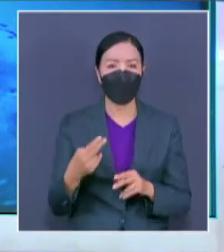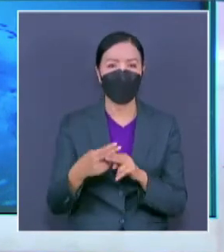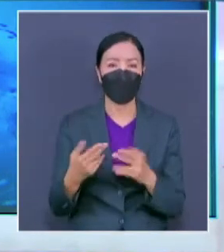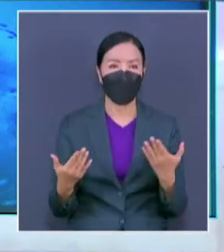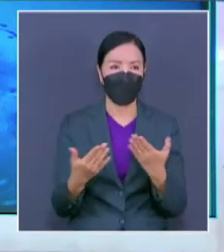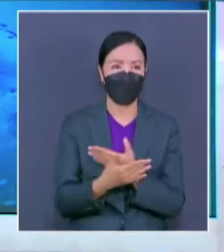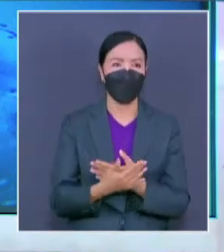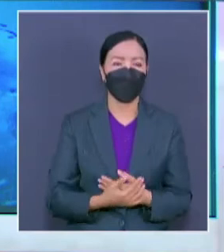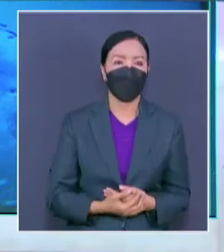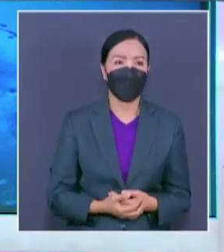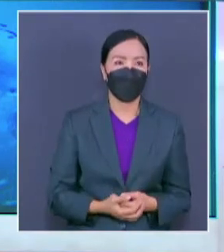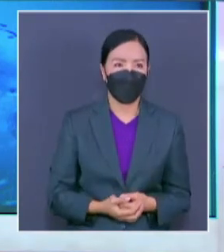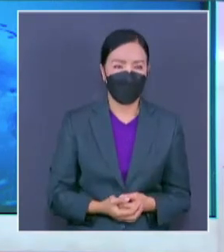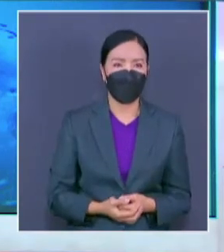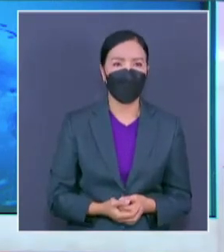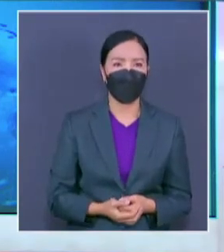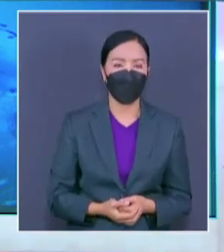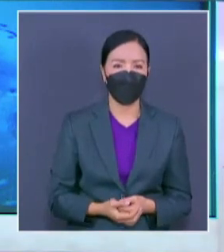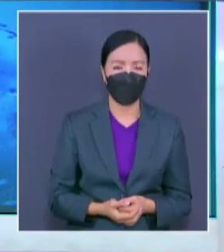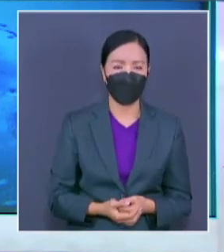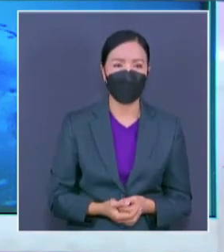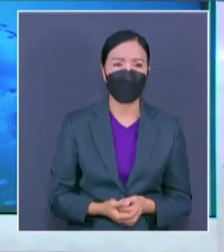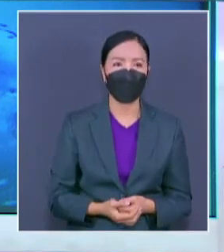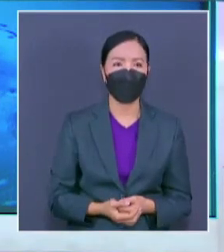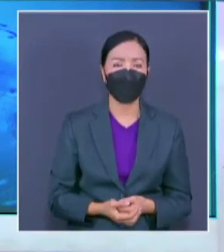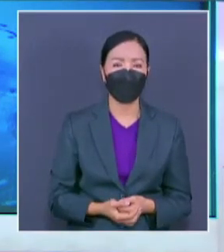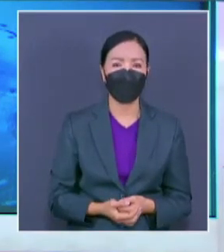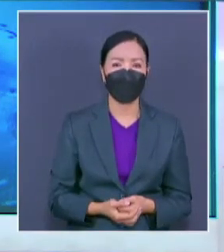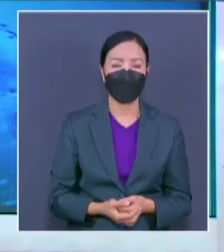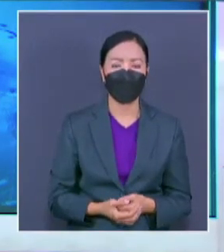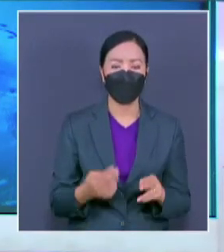รงกันนิดนึงนะดีไม่เอาอมรรัตนโกสินทร์เข้าไปด้วยนะมันจะยาวไปไหน